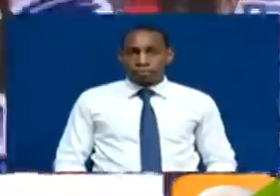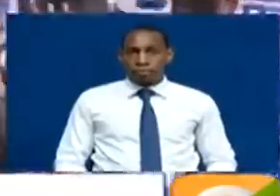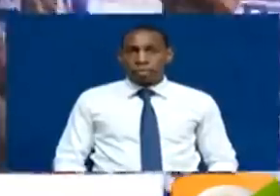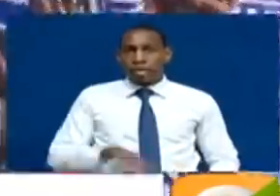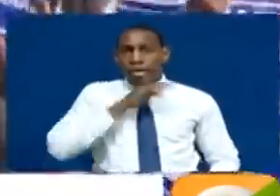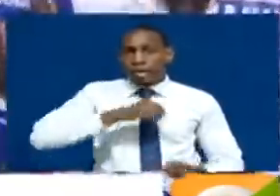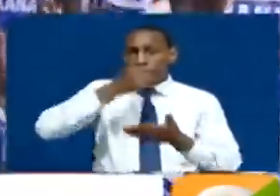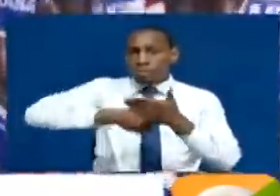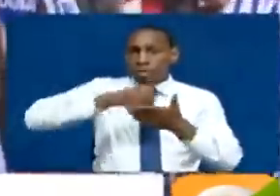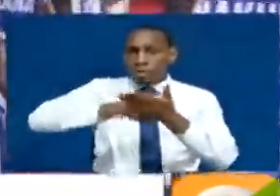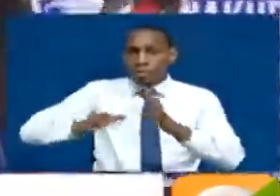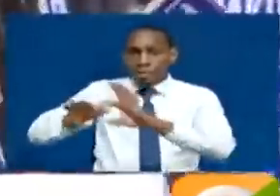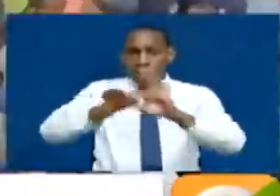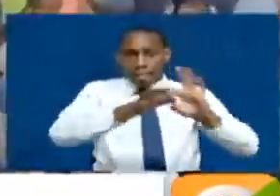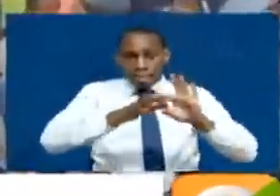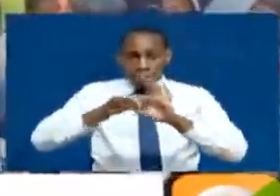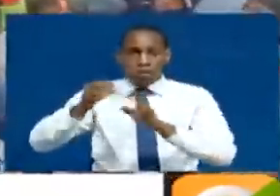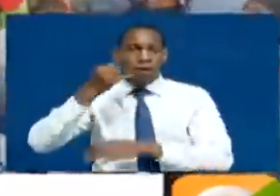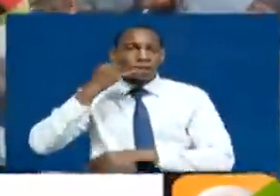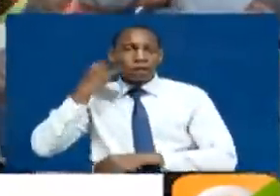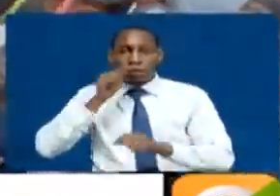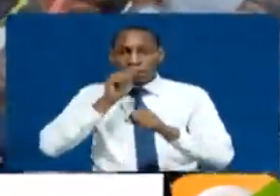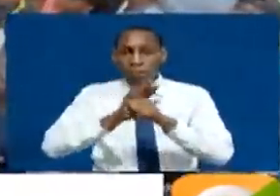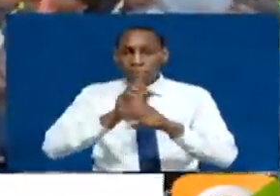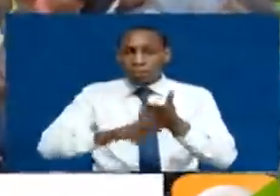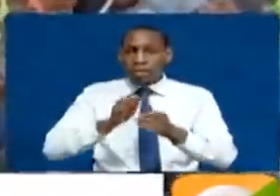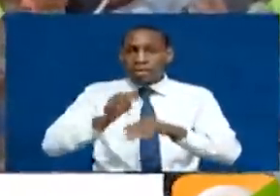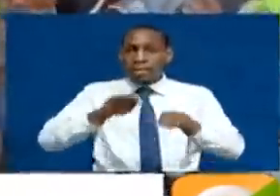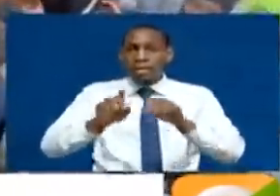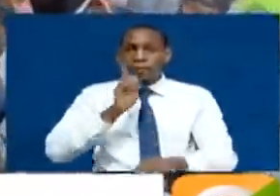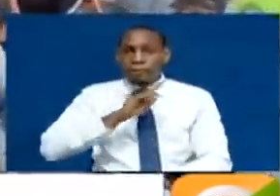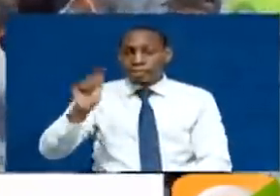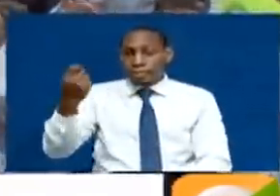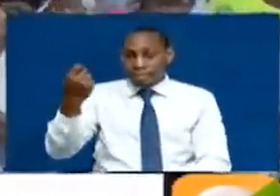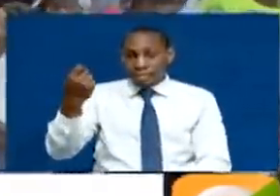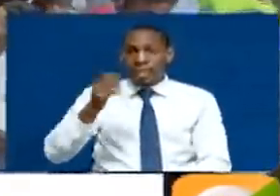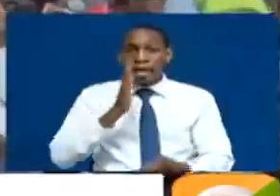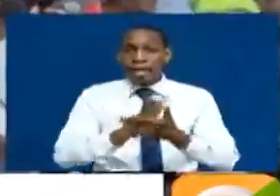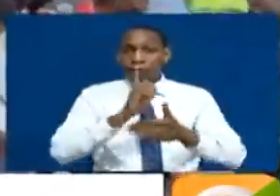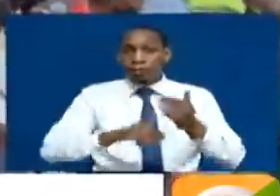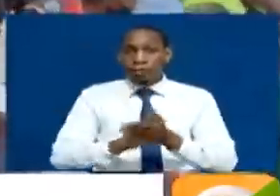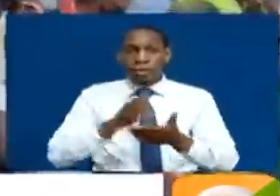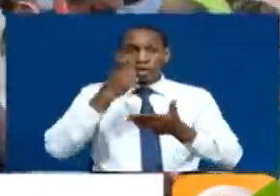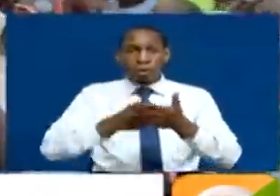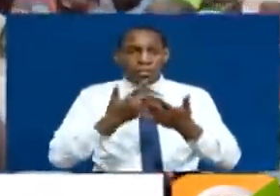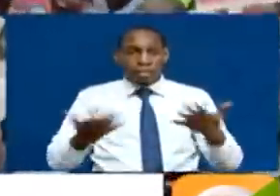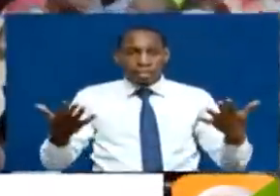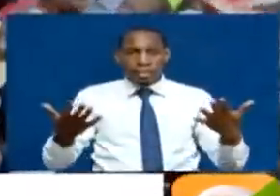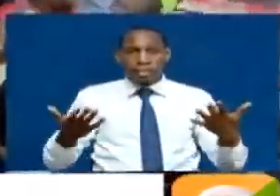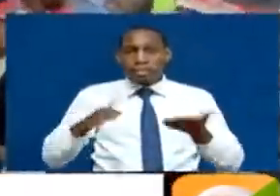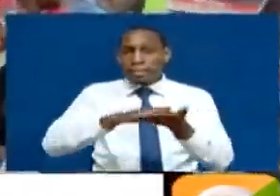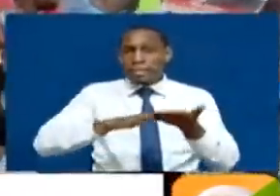Odinga kirindima ngoma ya Azimio Nakuru kwa kuahidi kuwa iwapo atachaguliwa kuwa rais, atahakikisha kuwa bei za bidhaa